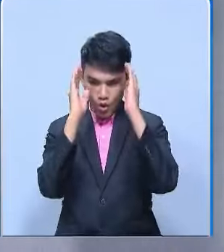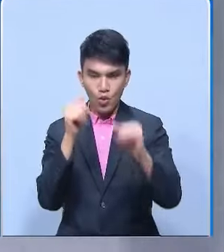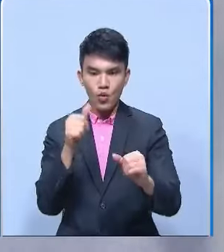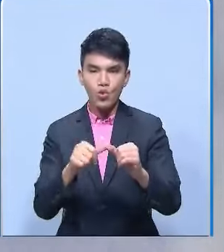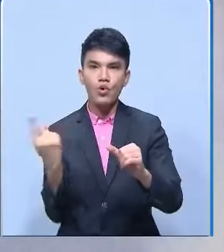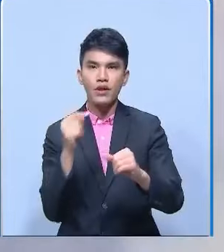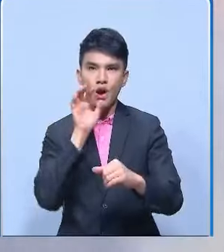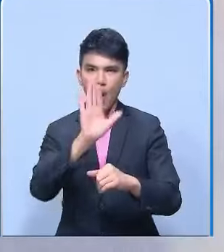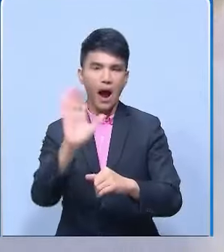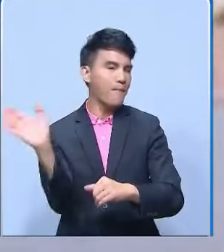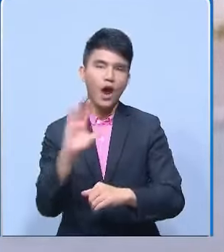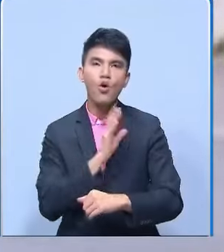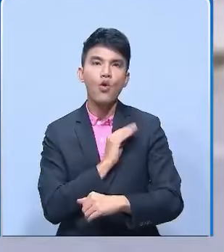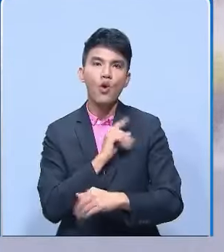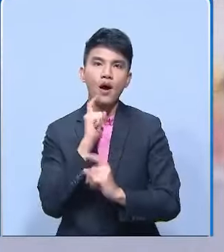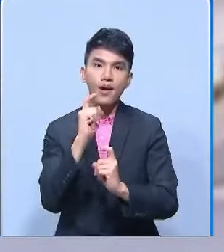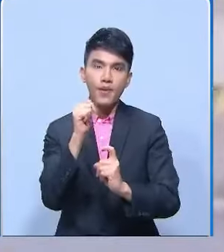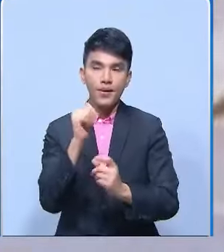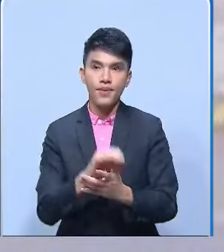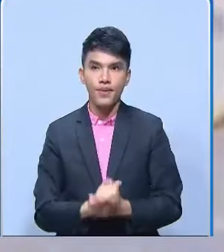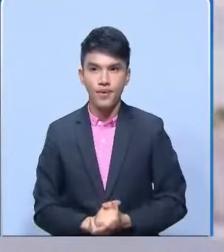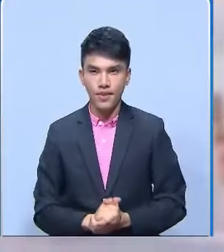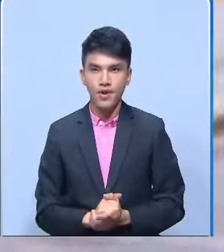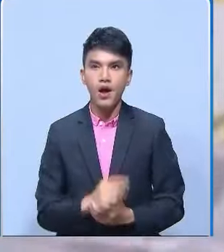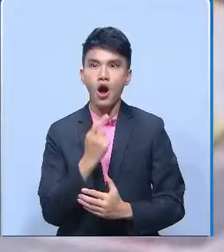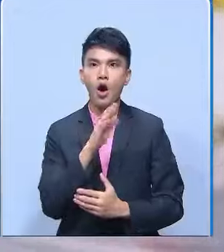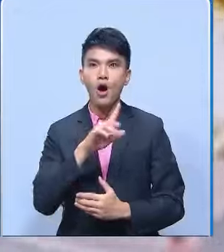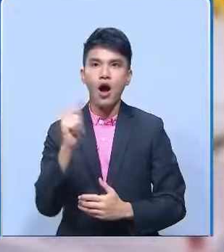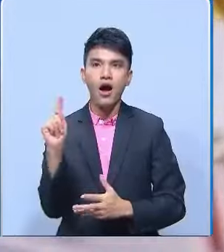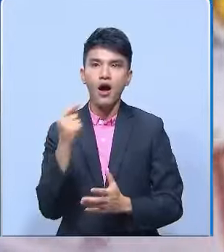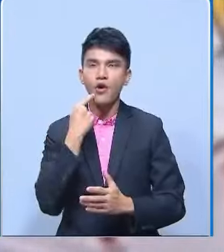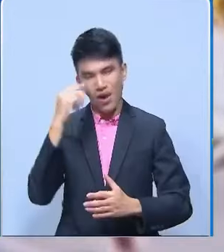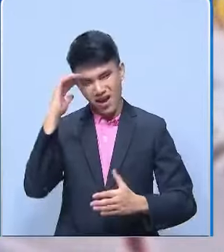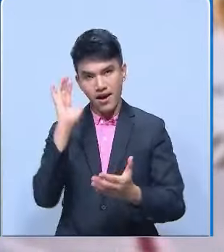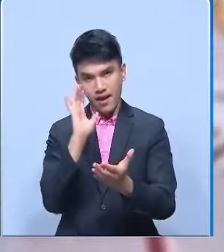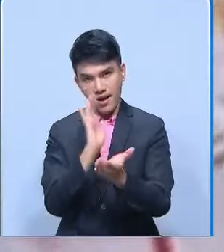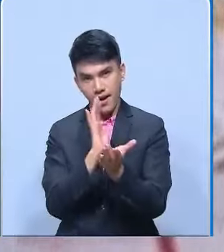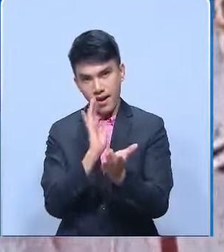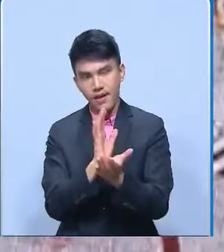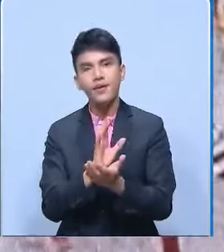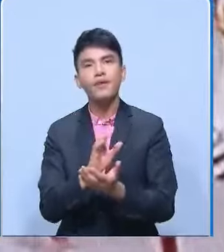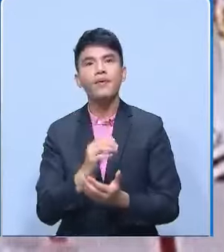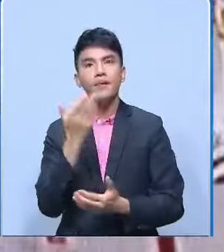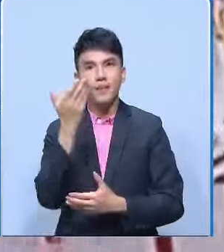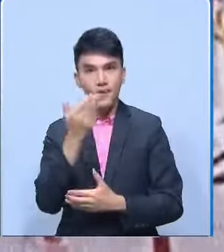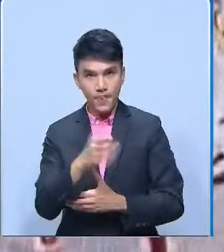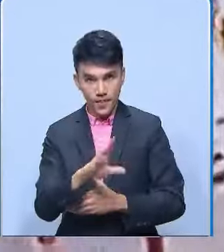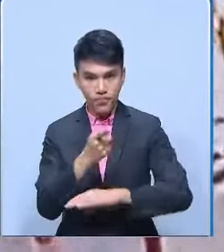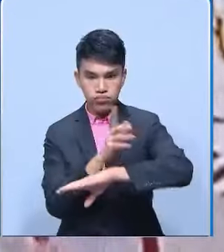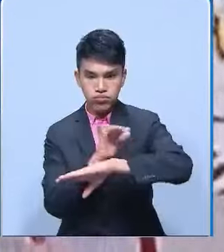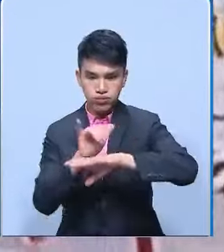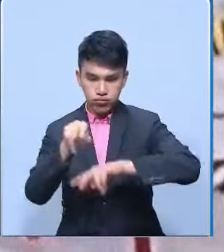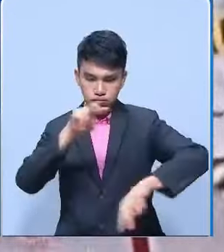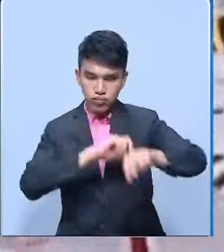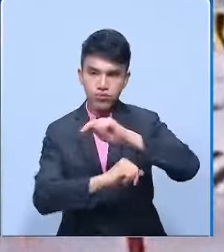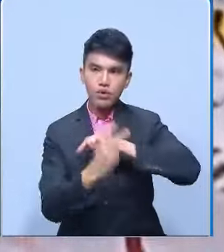ข้าไปห้ามคนร้ายด้วยเดี๋ยวจะเกิดอันตรายได้ซึ่งอบต.เกาะเรียนได้แจ้งความลงบันทึกประจำวันไว้ที่สภ.พระนครศรีอยุธยาเพื่อเร่งติดตามตัวคน